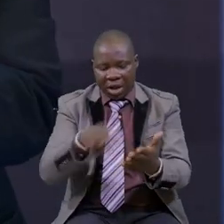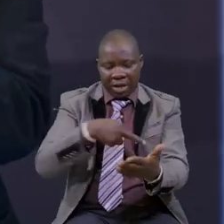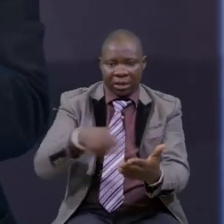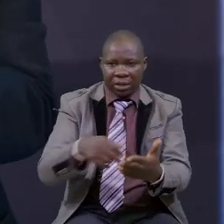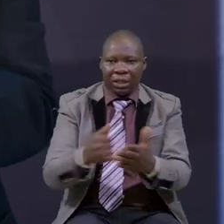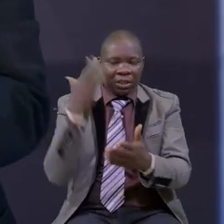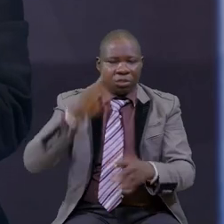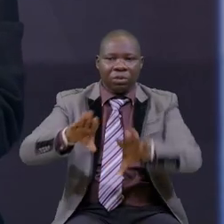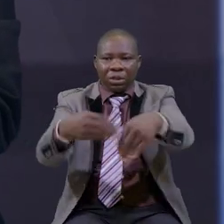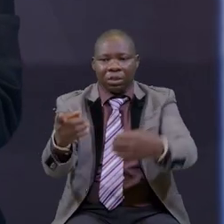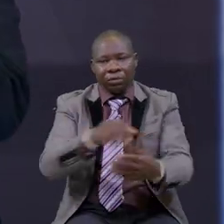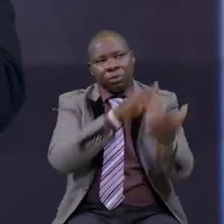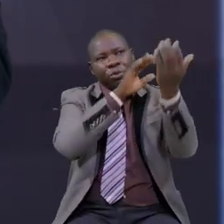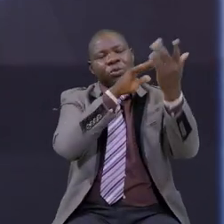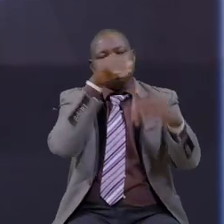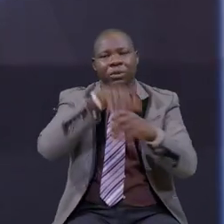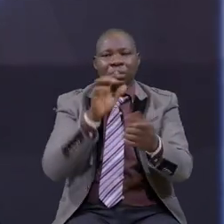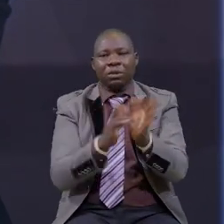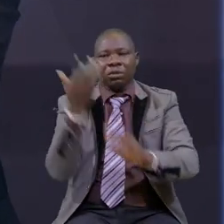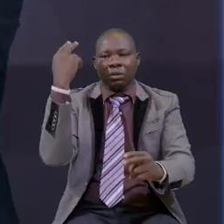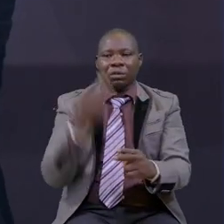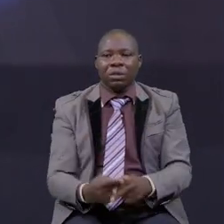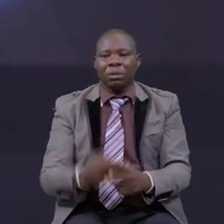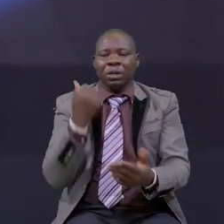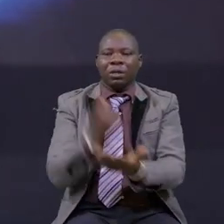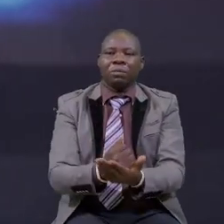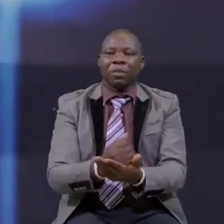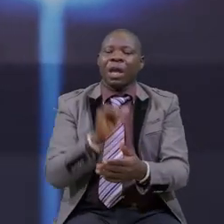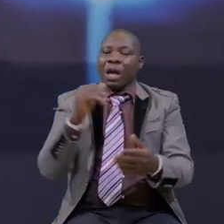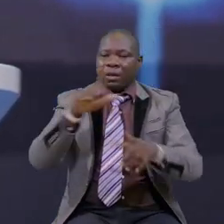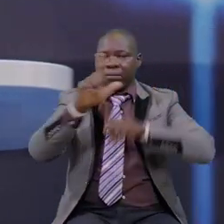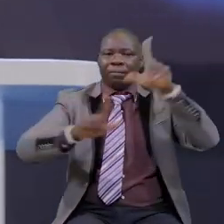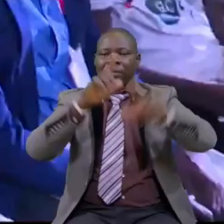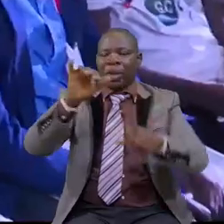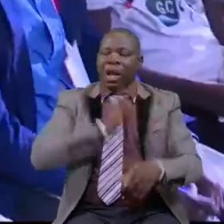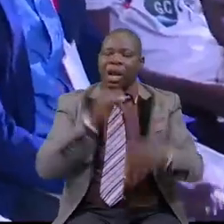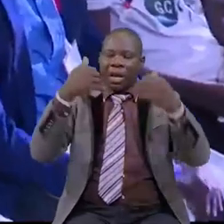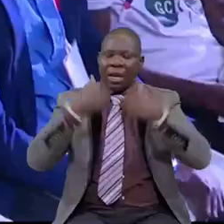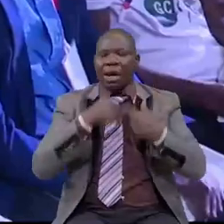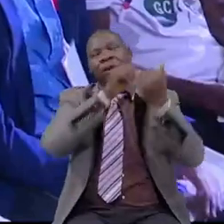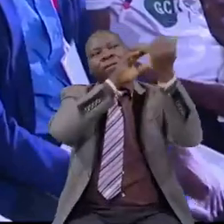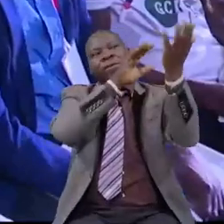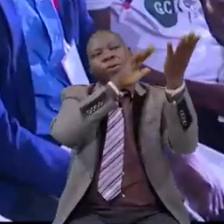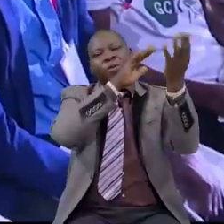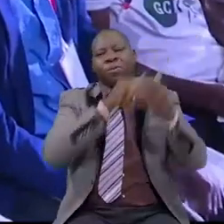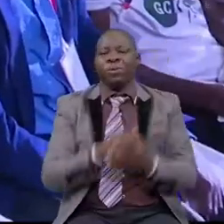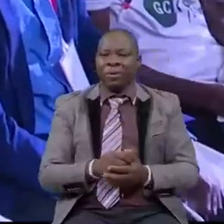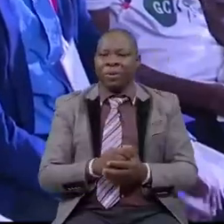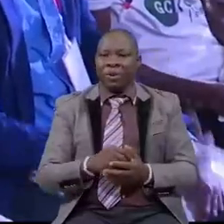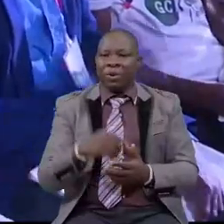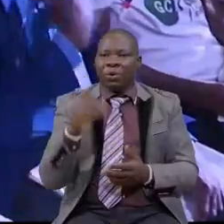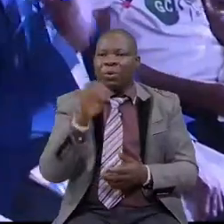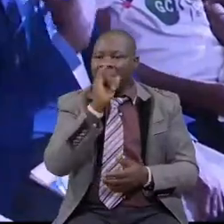lisez, cela vous donnera l'espérance. J'ai de l'espérance.